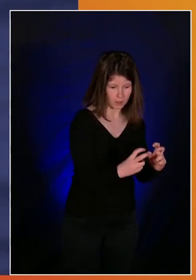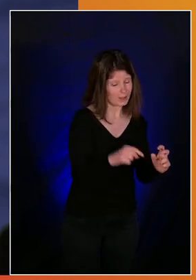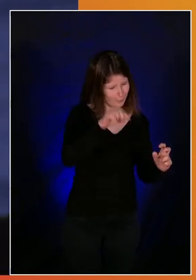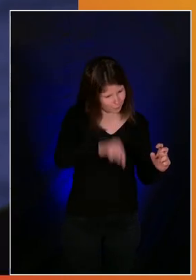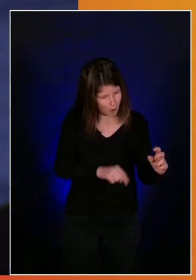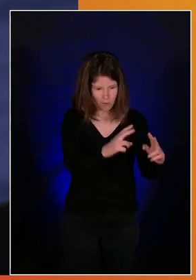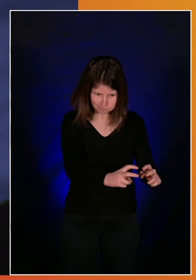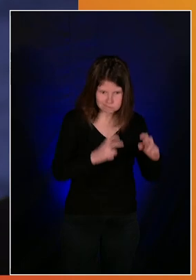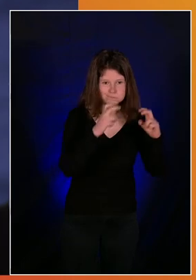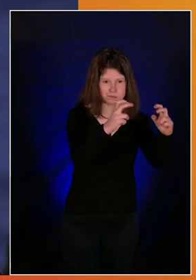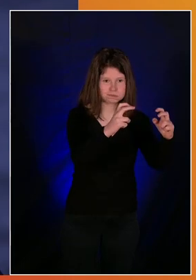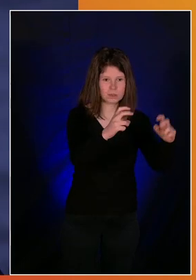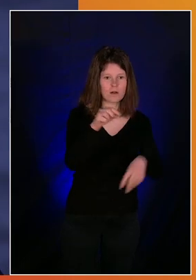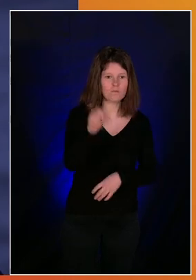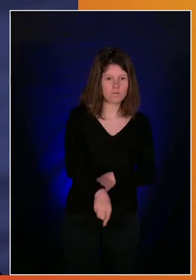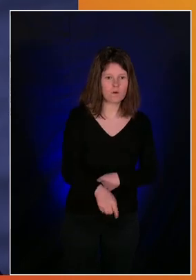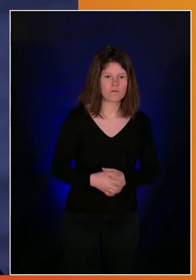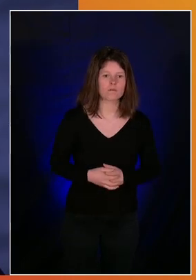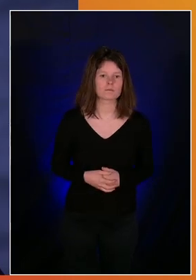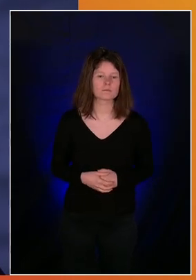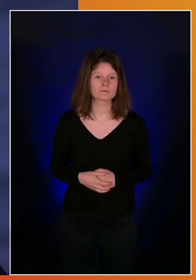les salaires.